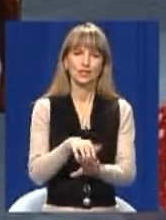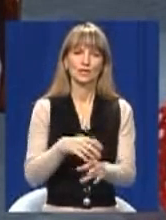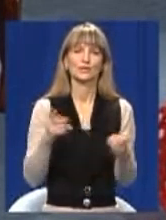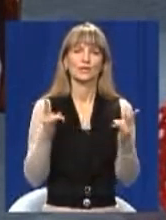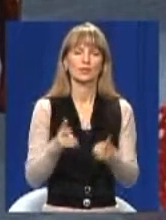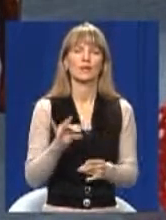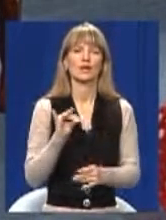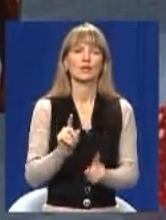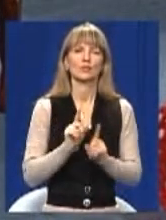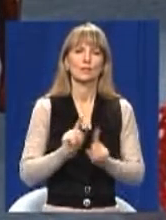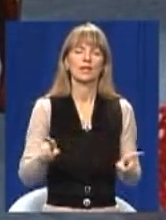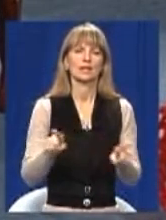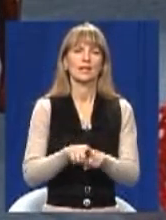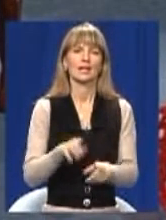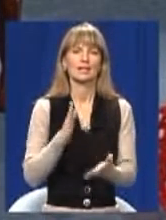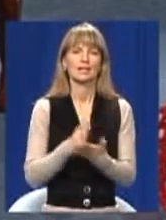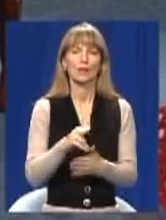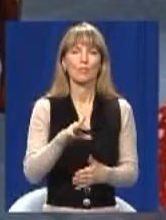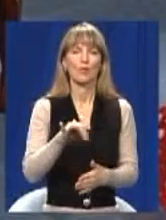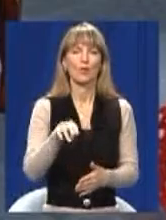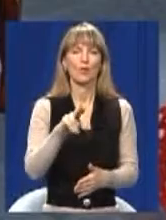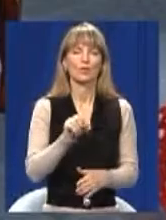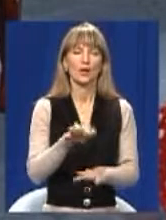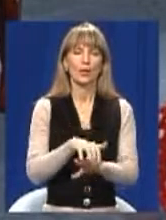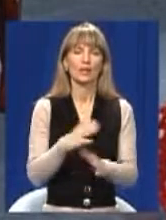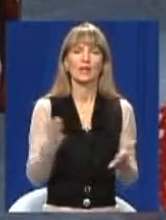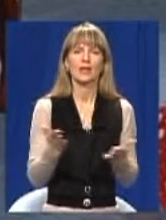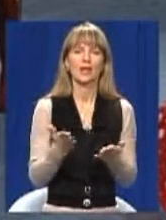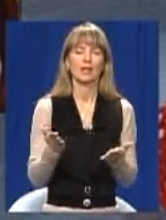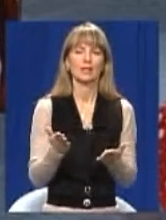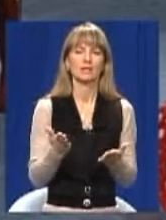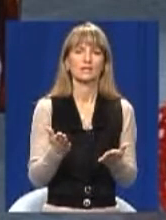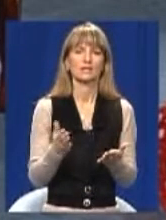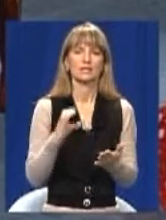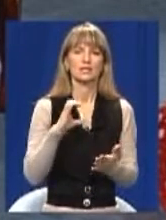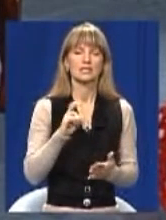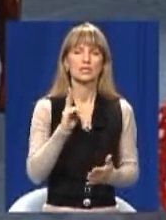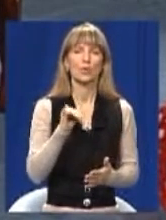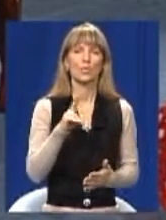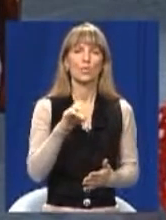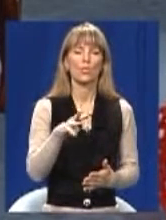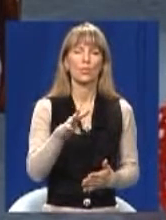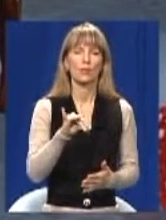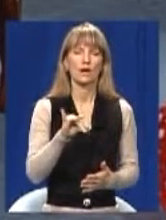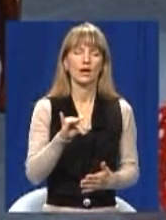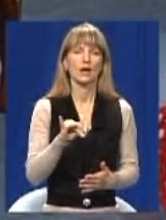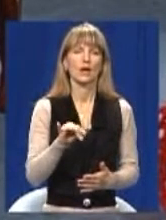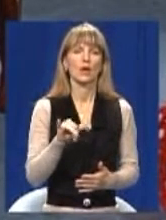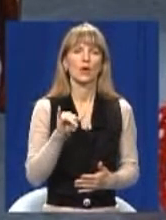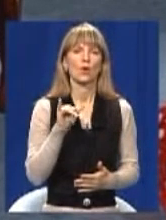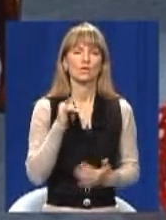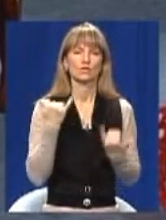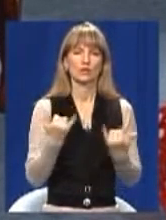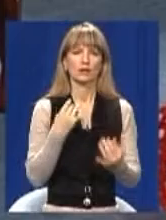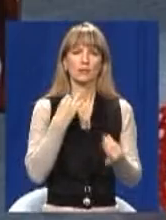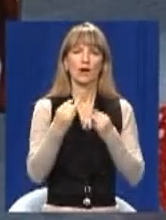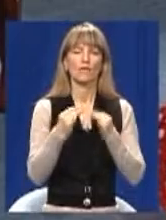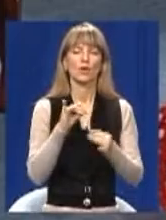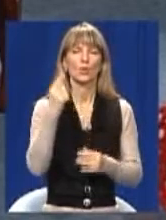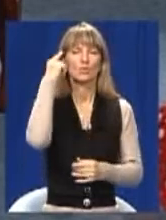І особливо така є, знаєш, порода котиків, як скукуми. У них дуже, зараз ми про них поговоримо